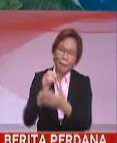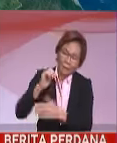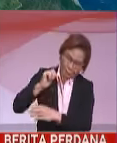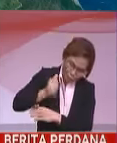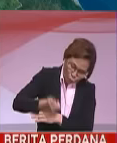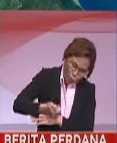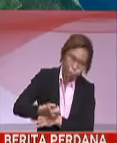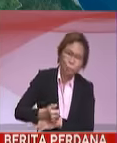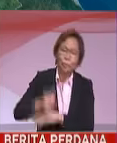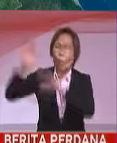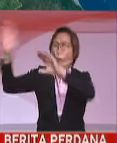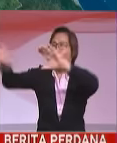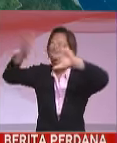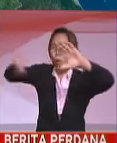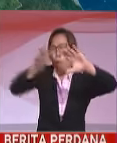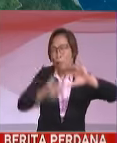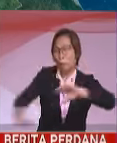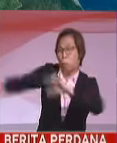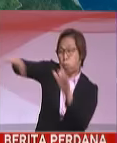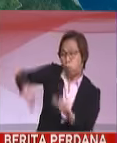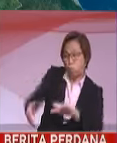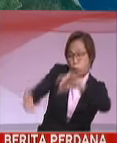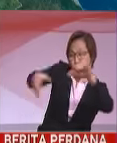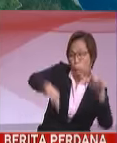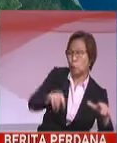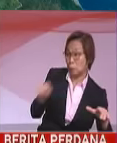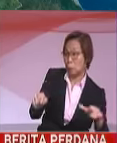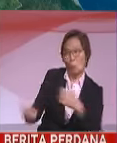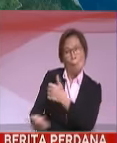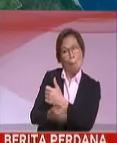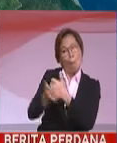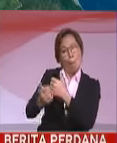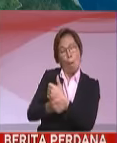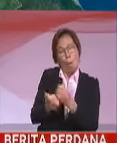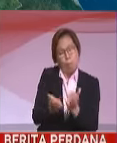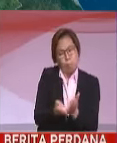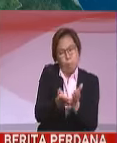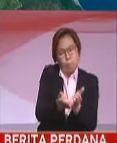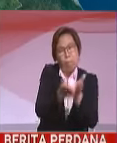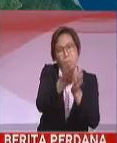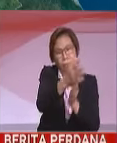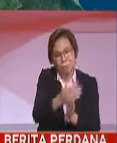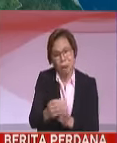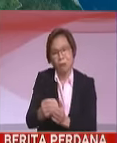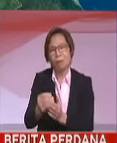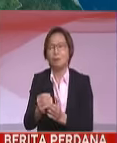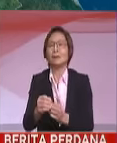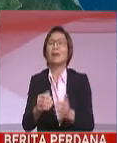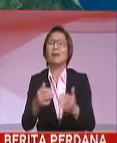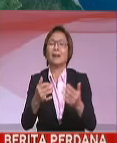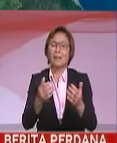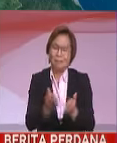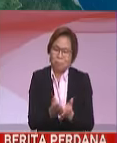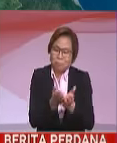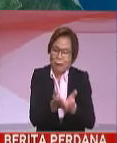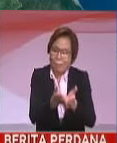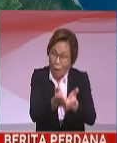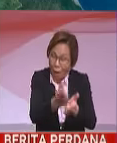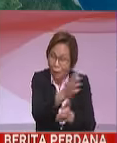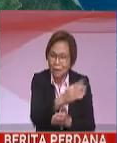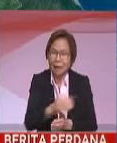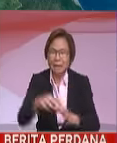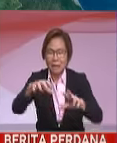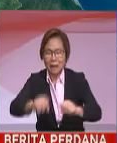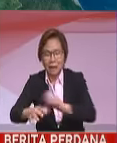esok. Keadaan angin kencang dan laut bergelora ini adalah berbahaya kepada bot-bot kecil termasuk aktiviti perkapalan dan juga